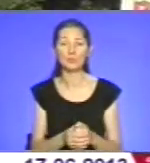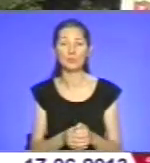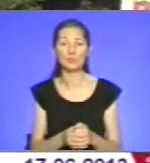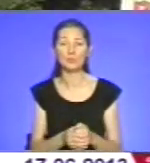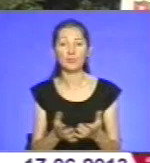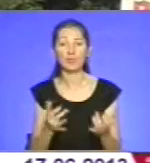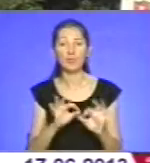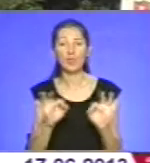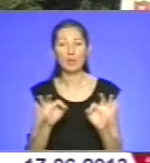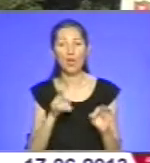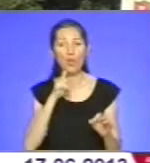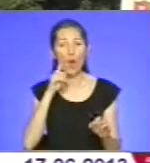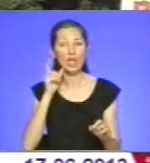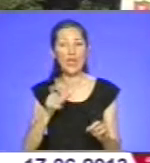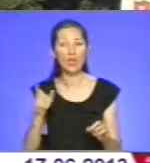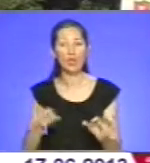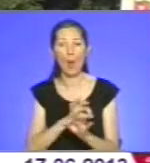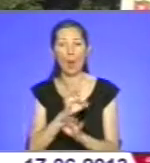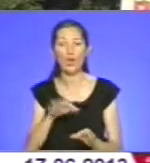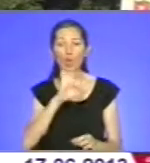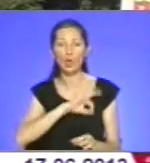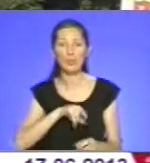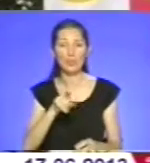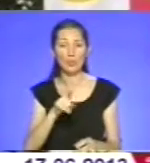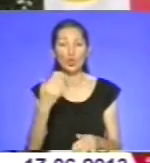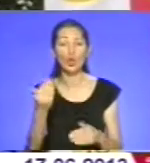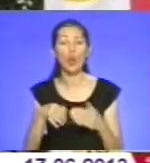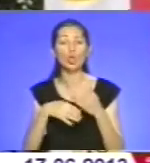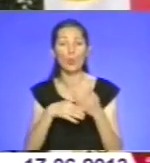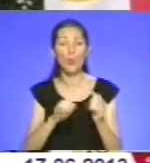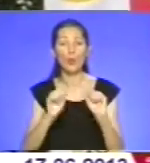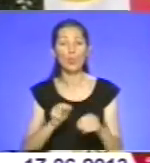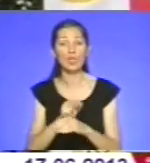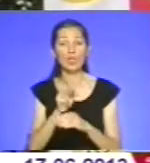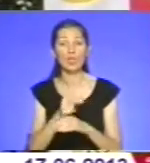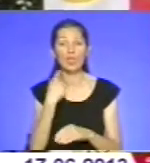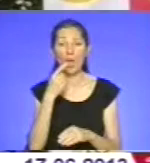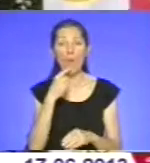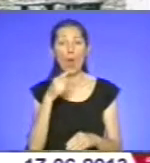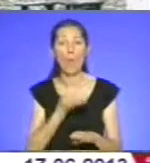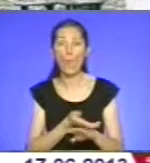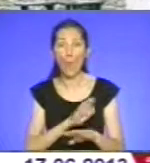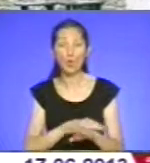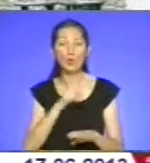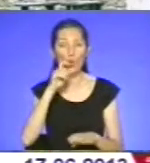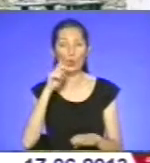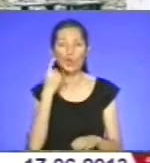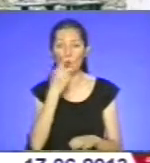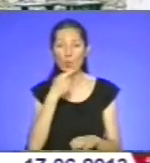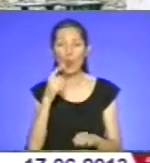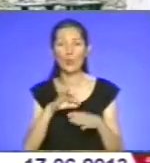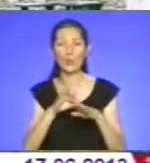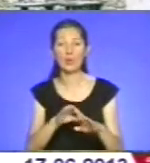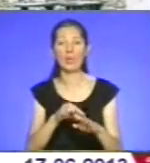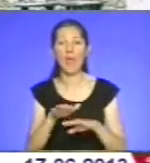ще, розповідають молоді люди, проєкт корисний тим, що з його допомогою можна вивчати польську й українську мови. Провели